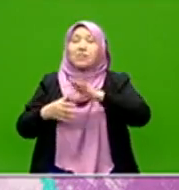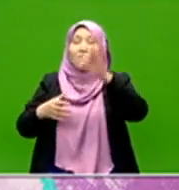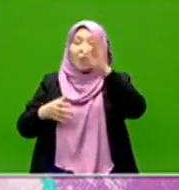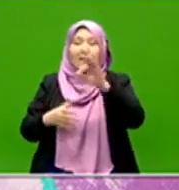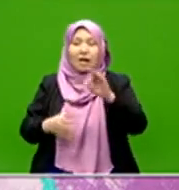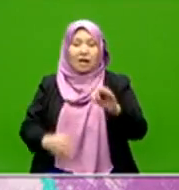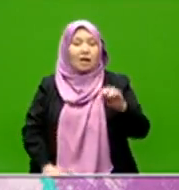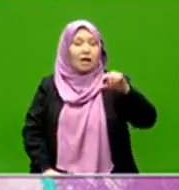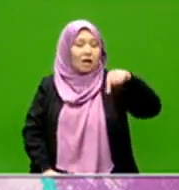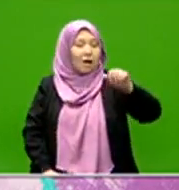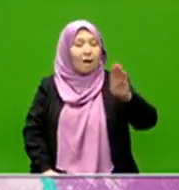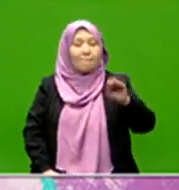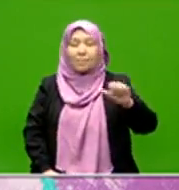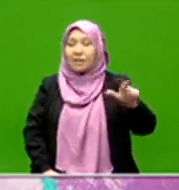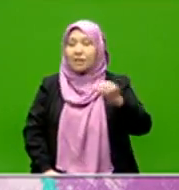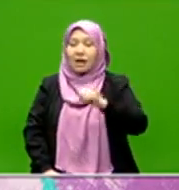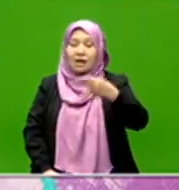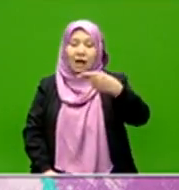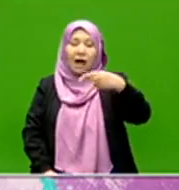Alhamdulillah insya-Allah.